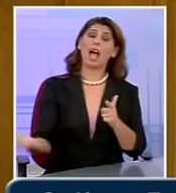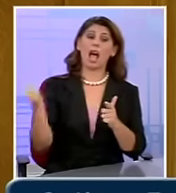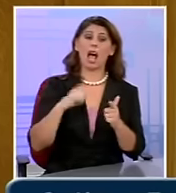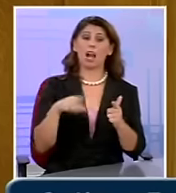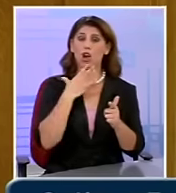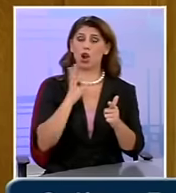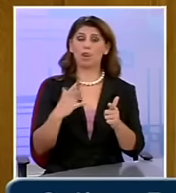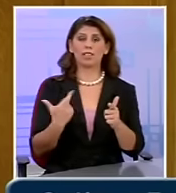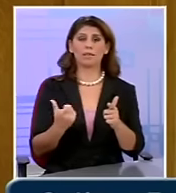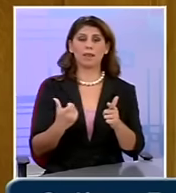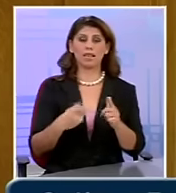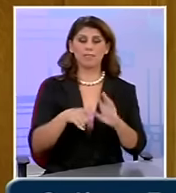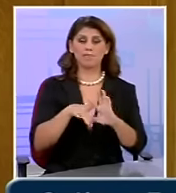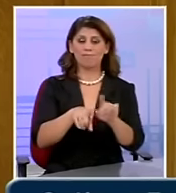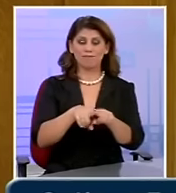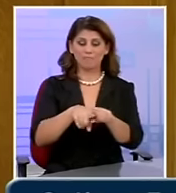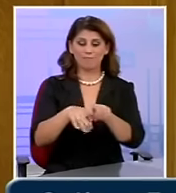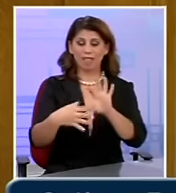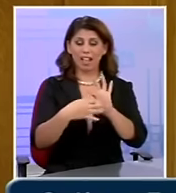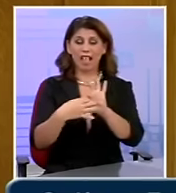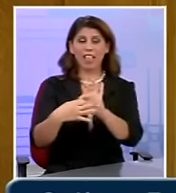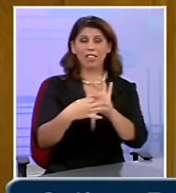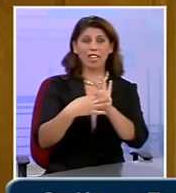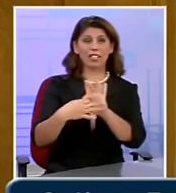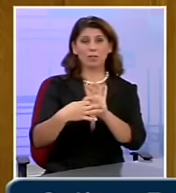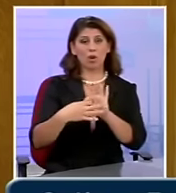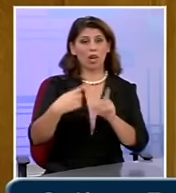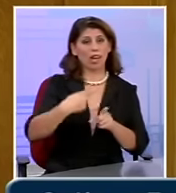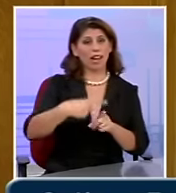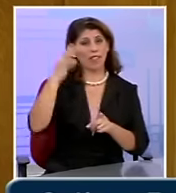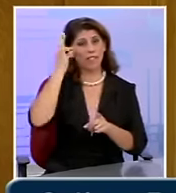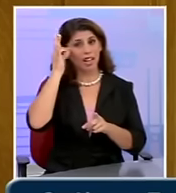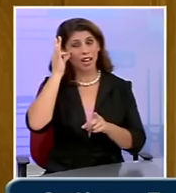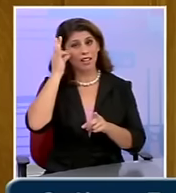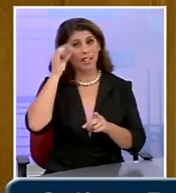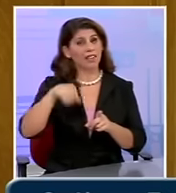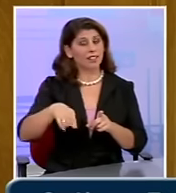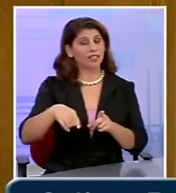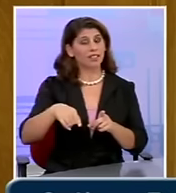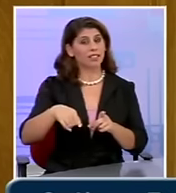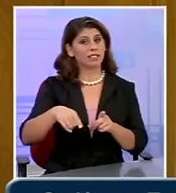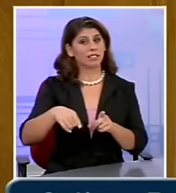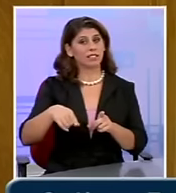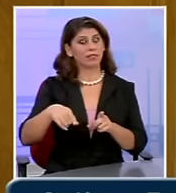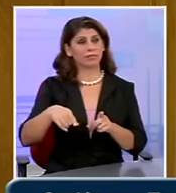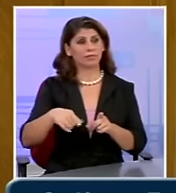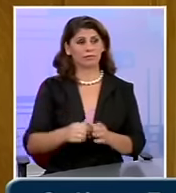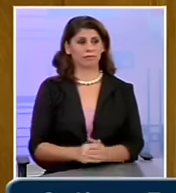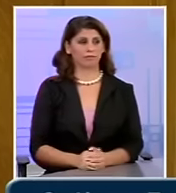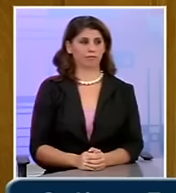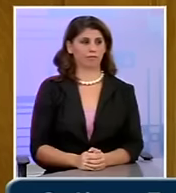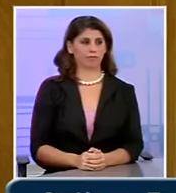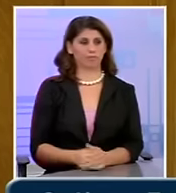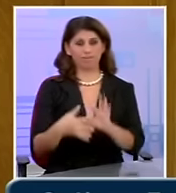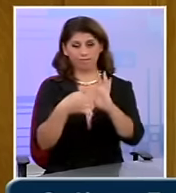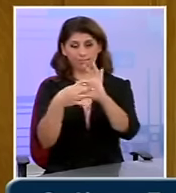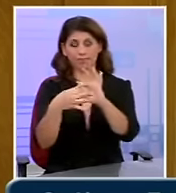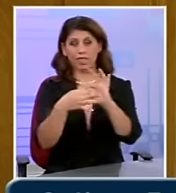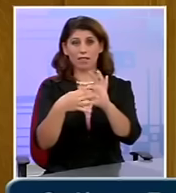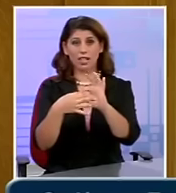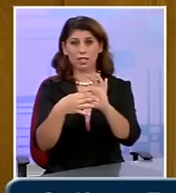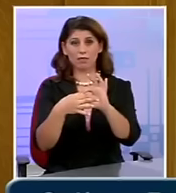ένας δεσμός μεταξύ των δύο χωρών μας, των δύο λαών μας. Πρόκειται για έναν λαό. για έναν δεσμό,